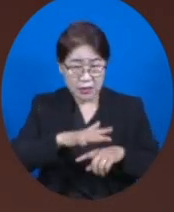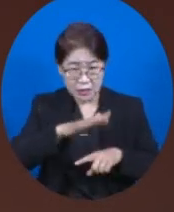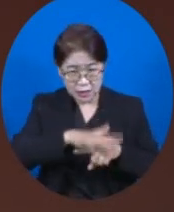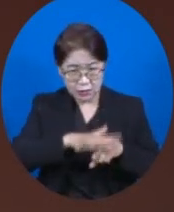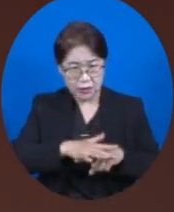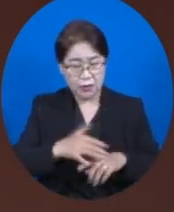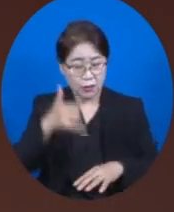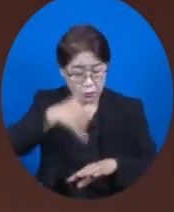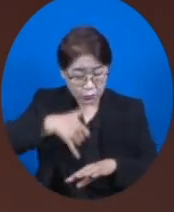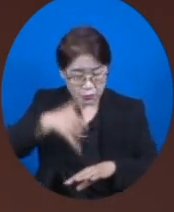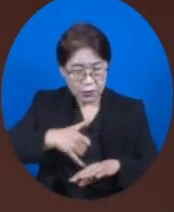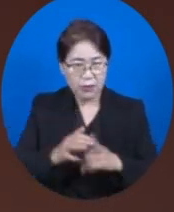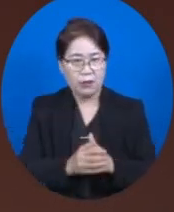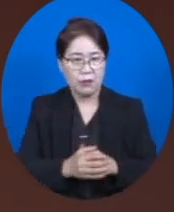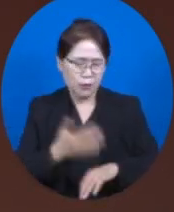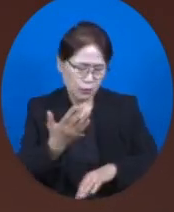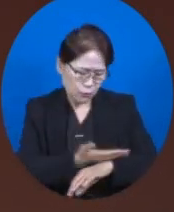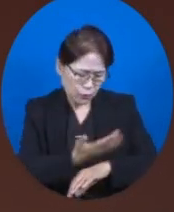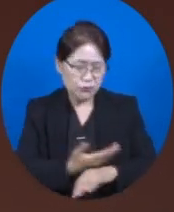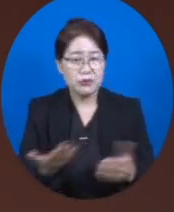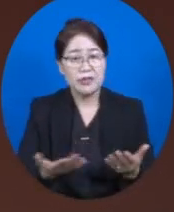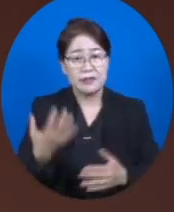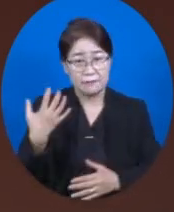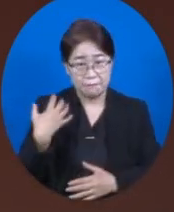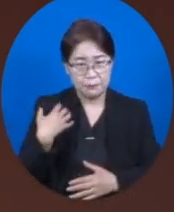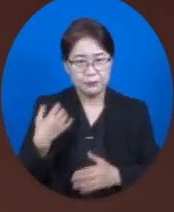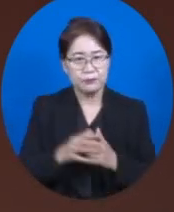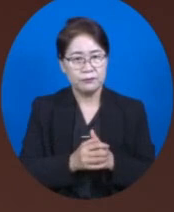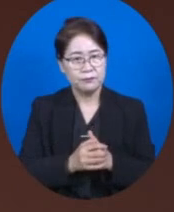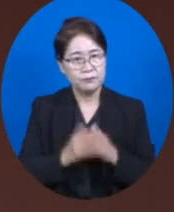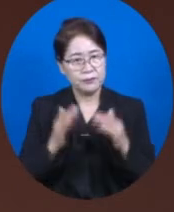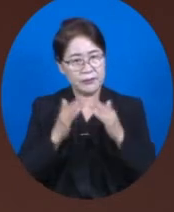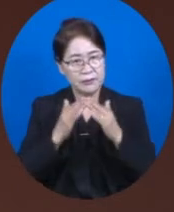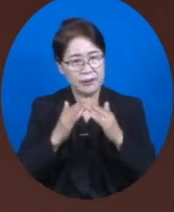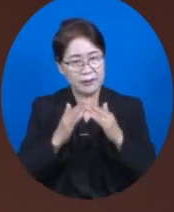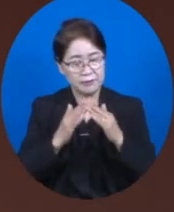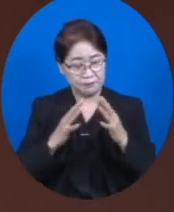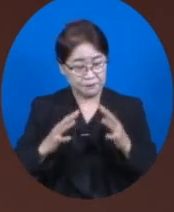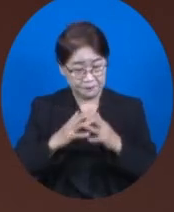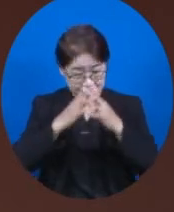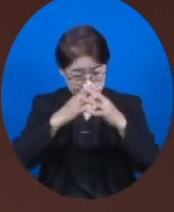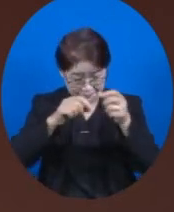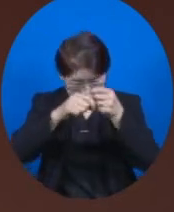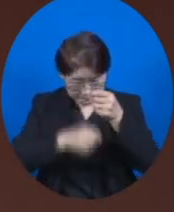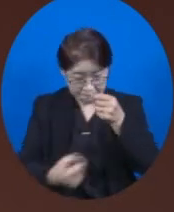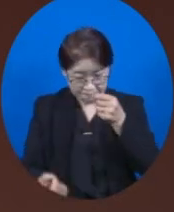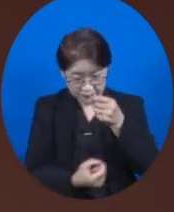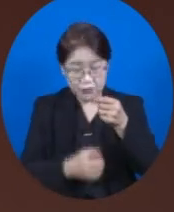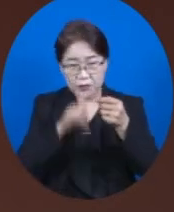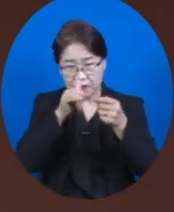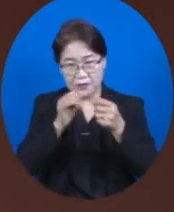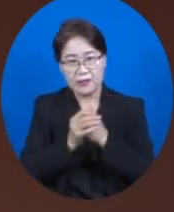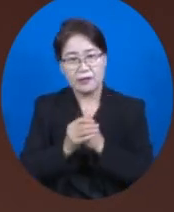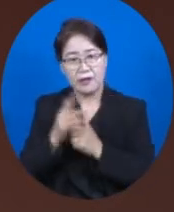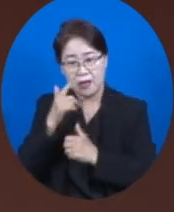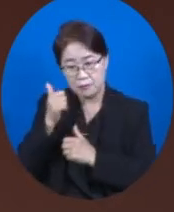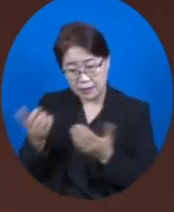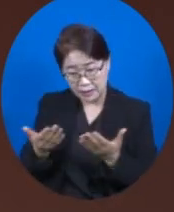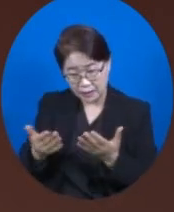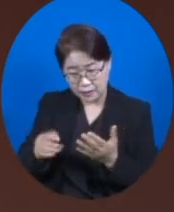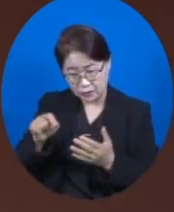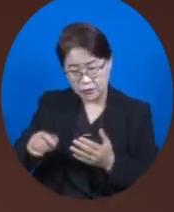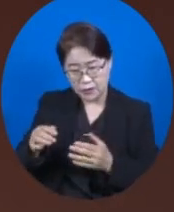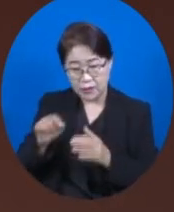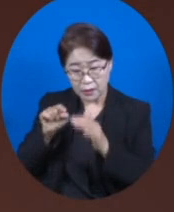농사도 지으시면서 목수위를 하셨거든요 그래서 우리 집에는 항상 다림질이 있었어요 그래서 저희 아버님이 일하시는 현장에 가보게